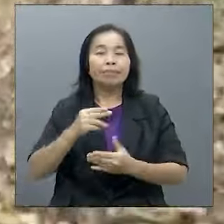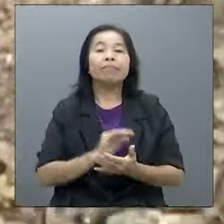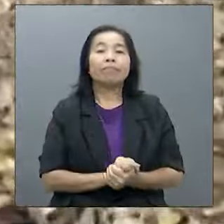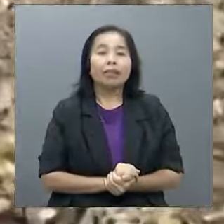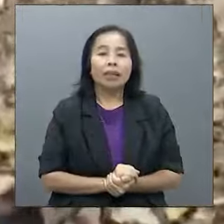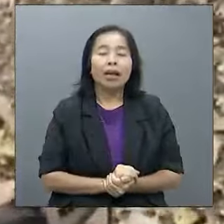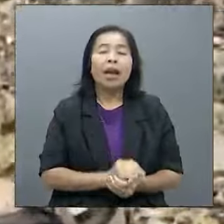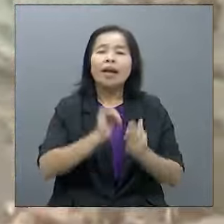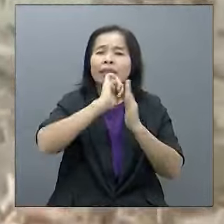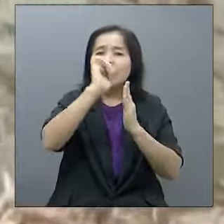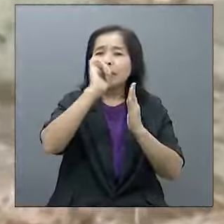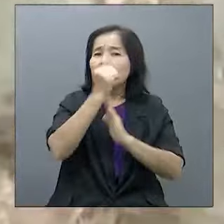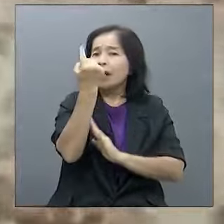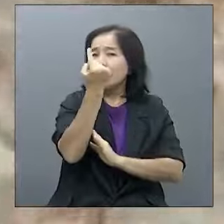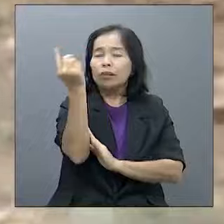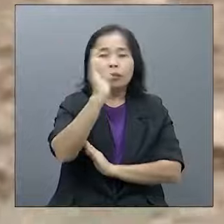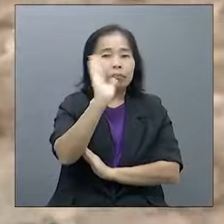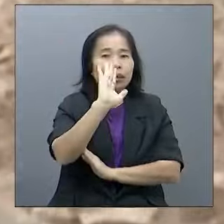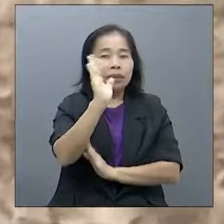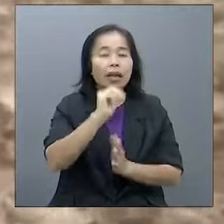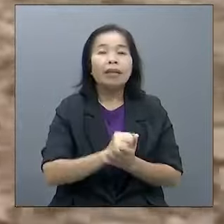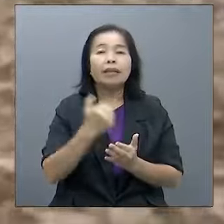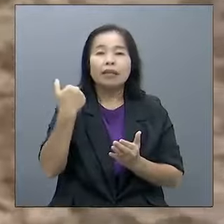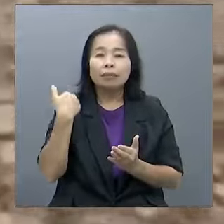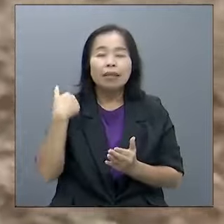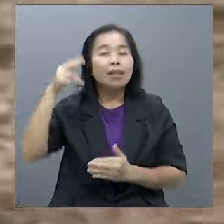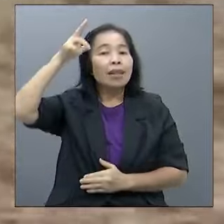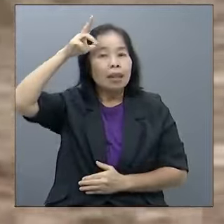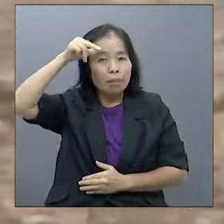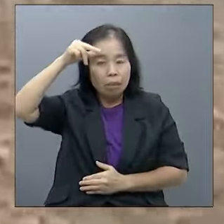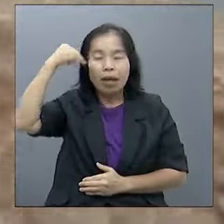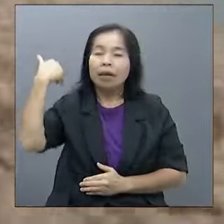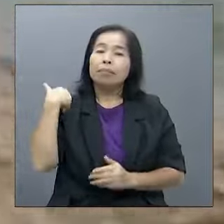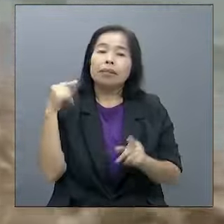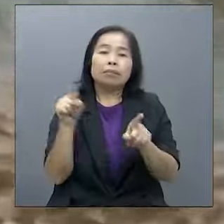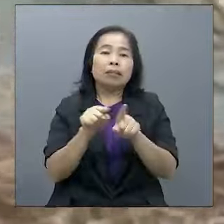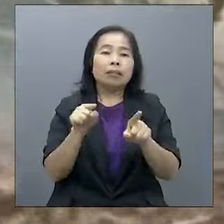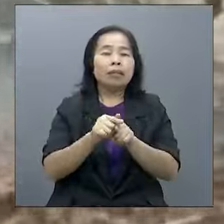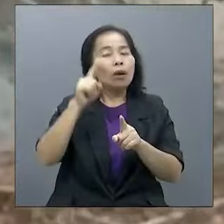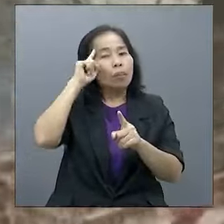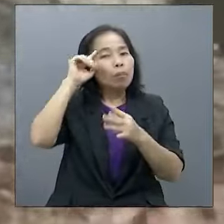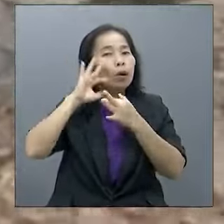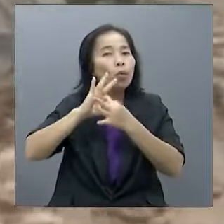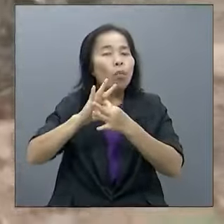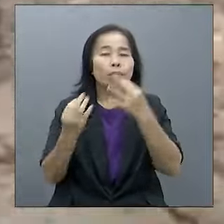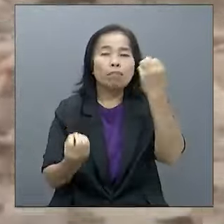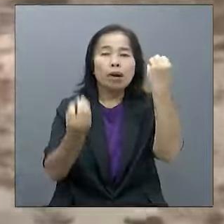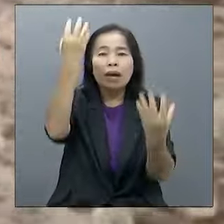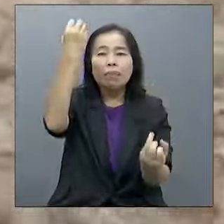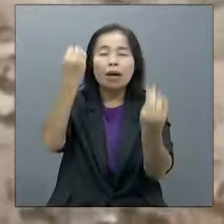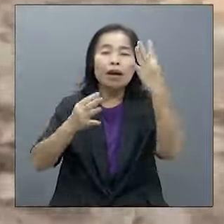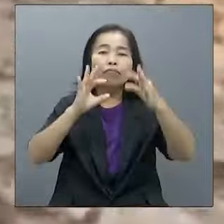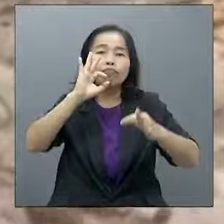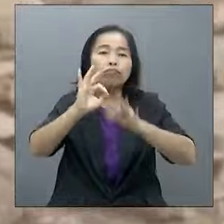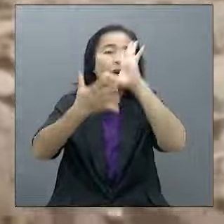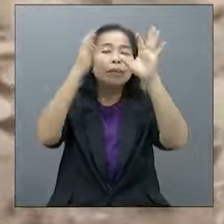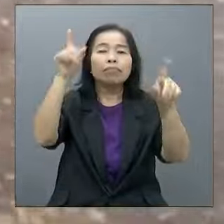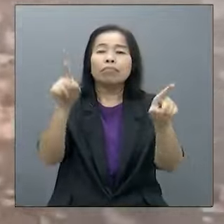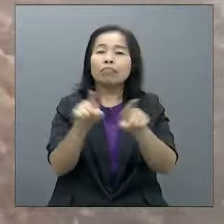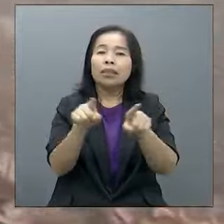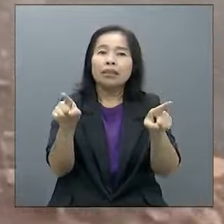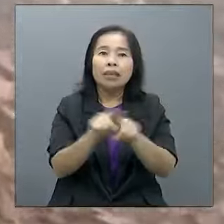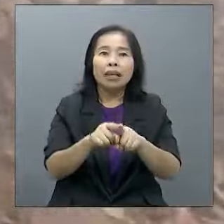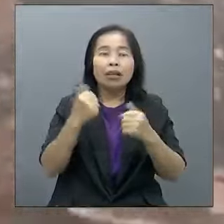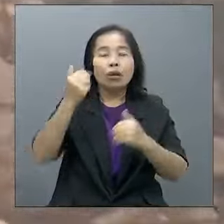เชียงใหม่นะครับสถานการณ์ไฟป่าที่จังหวัดลำปางก็ยังคงน่าเป็นห่วงครับเจ้าหน้าที่เข้าไปดับไฟป่าบริเวณอุทยานแห่งชาติ